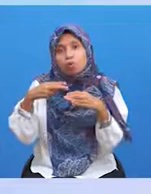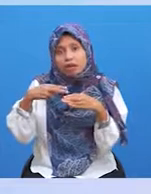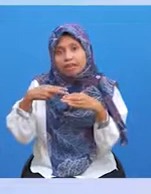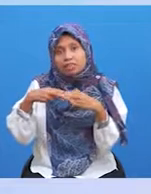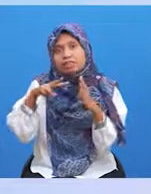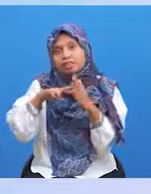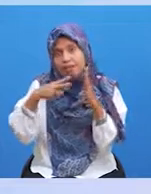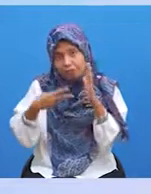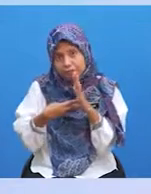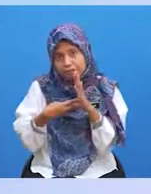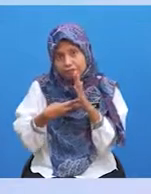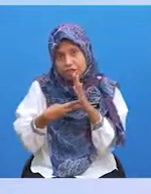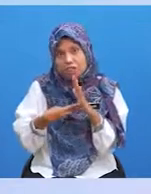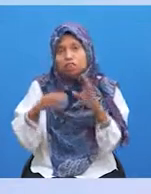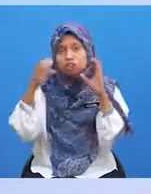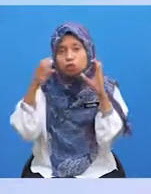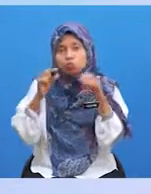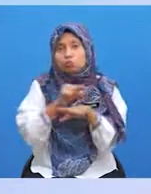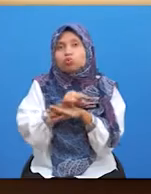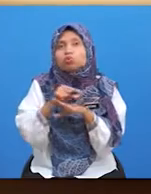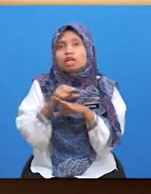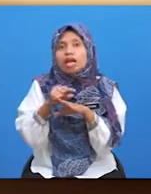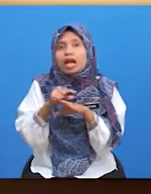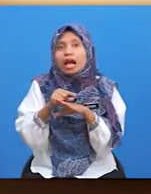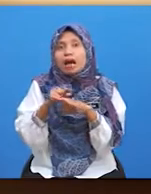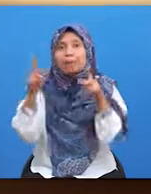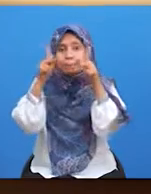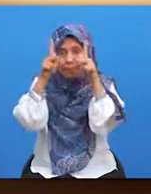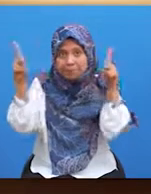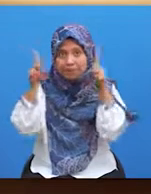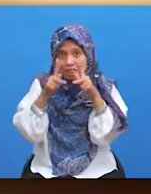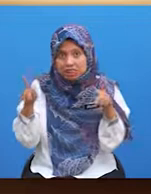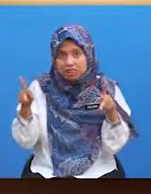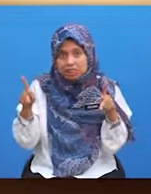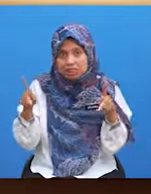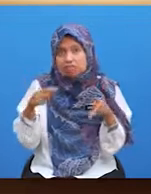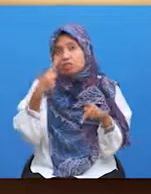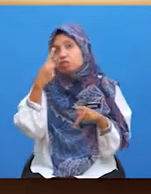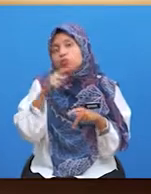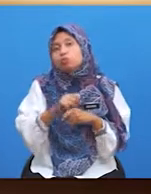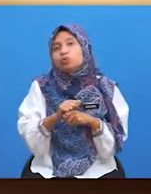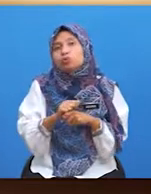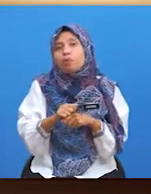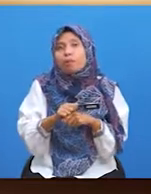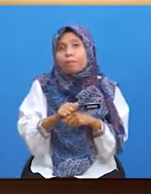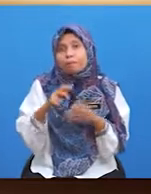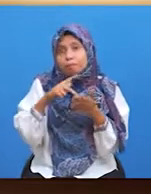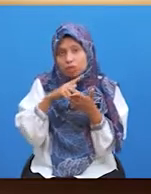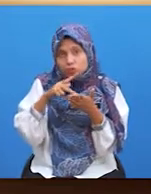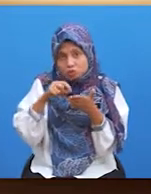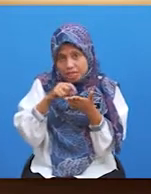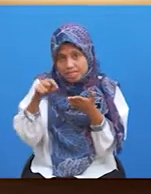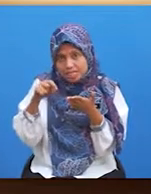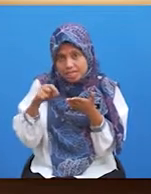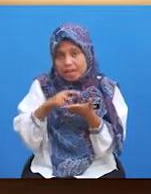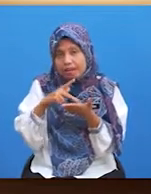cikgu menggunakan peta bulatan sebagai rangsangan untuk menulis